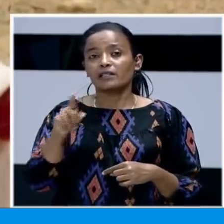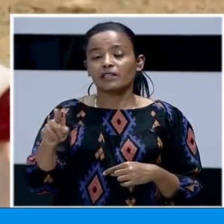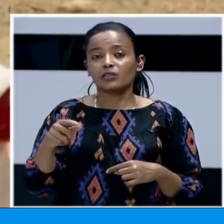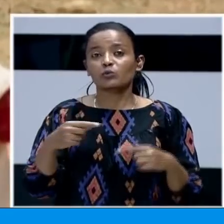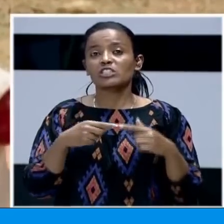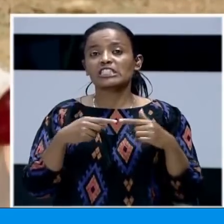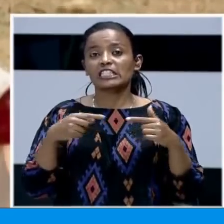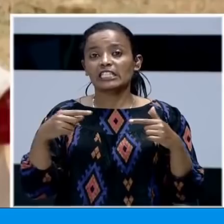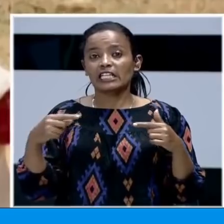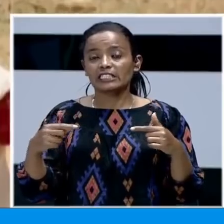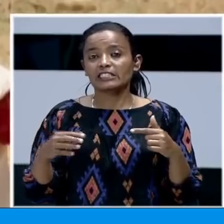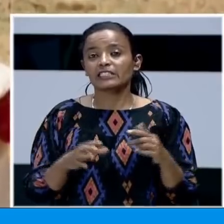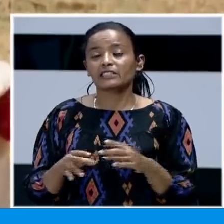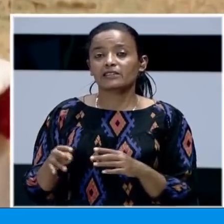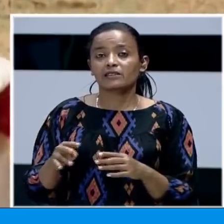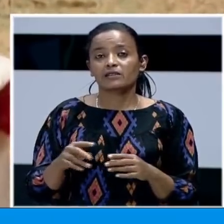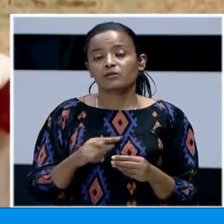ጸላእቲ ቢረን